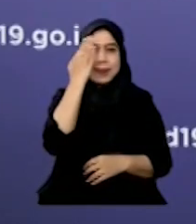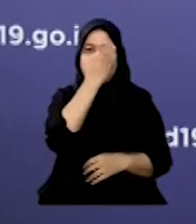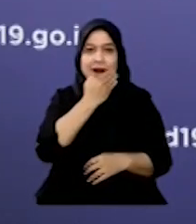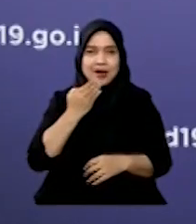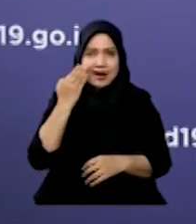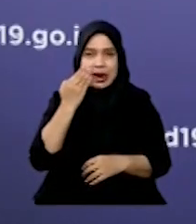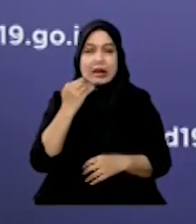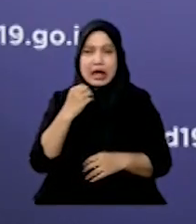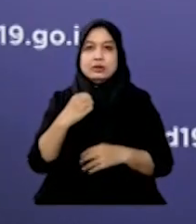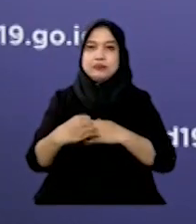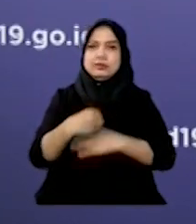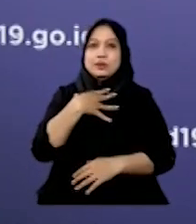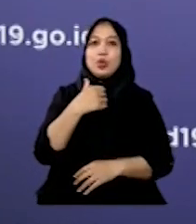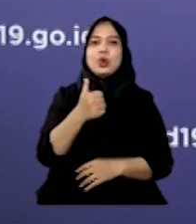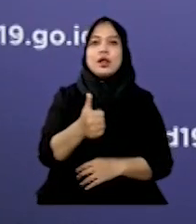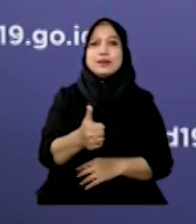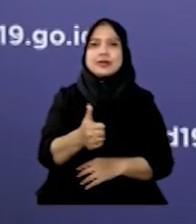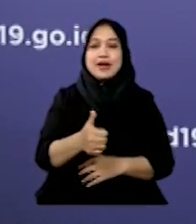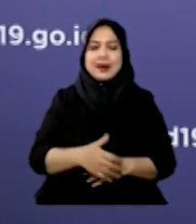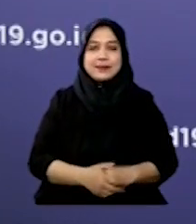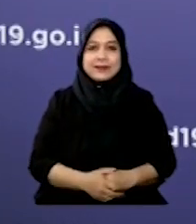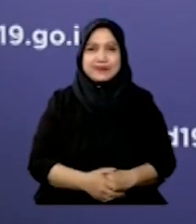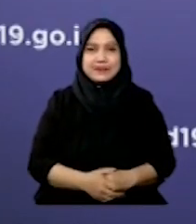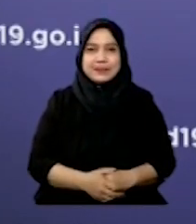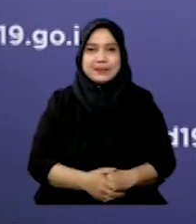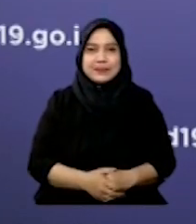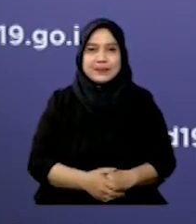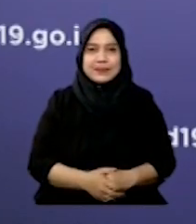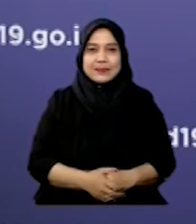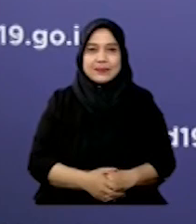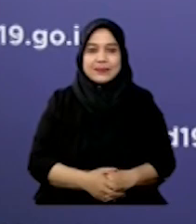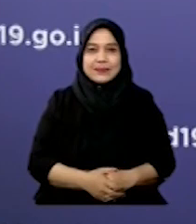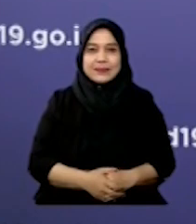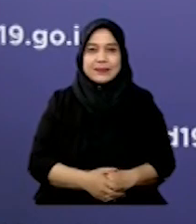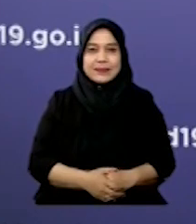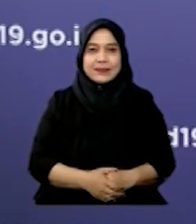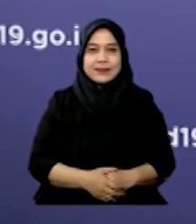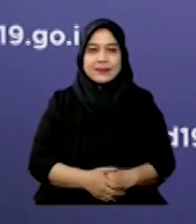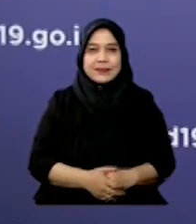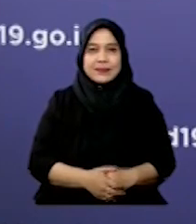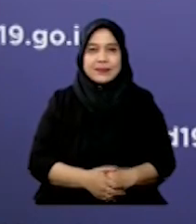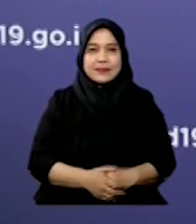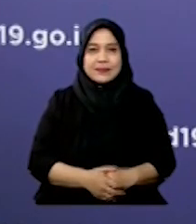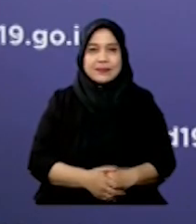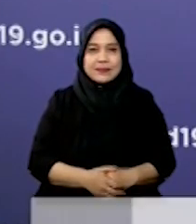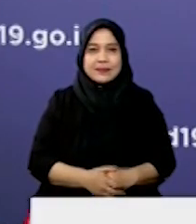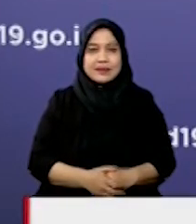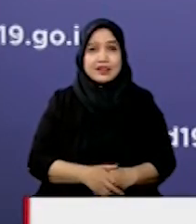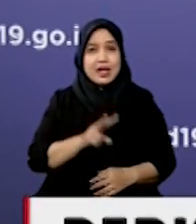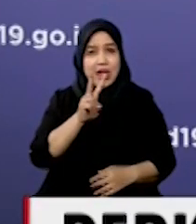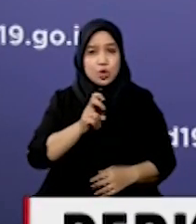Hai penularan juga akan bisa terjadi oleh karena itu pastikan bahwa kita semuanya